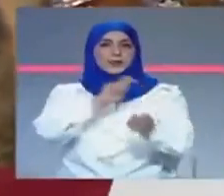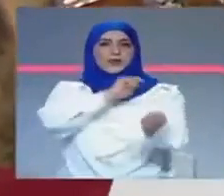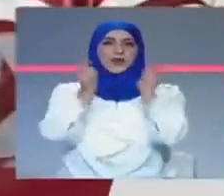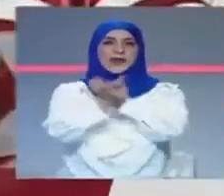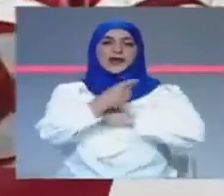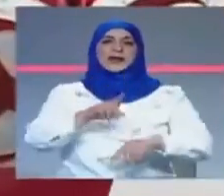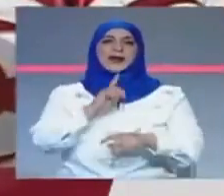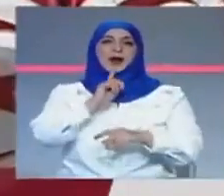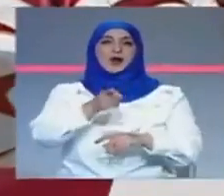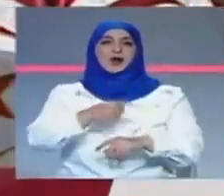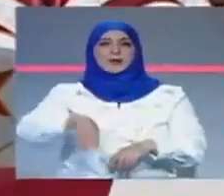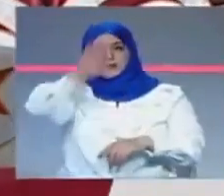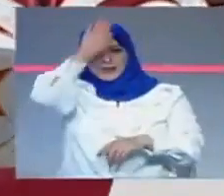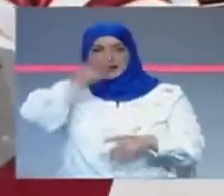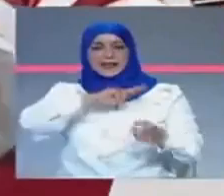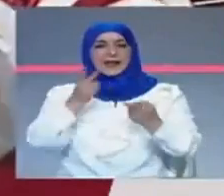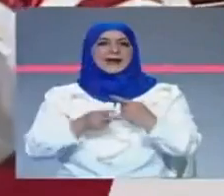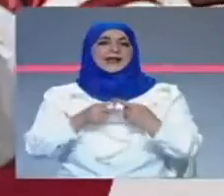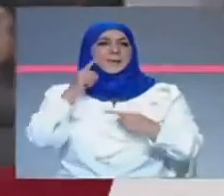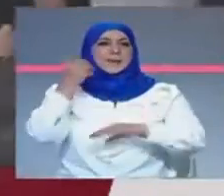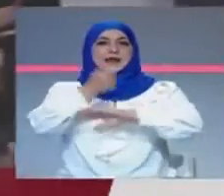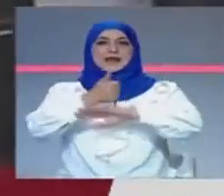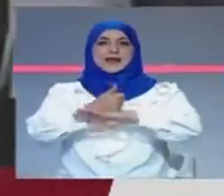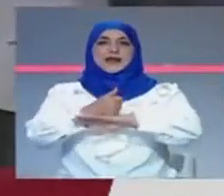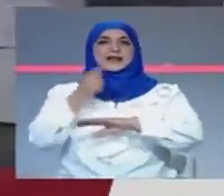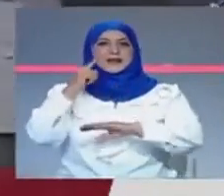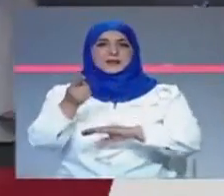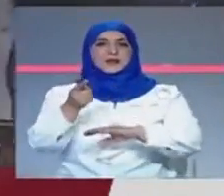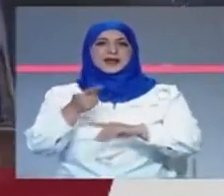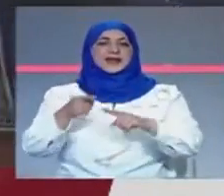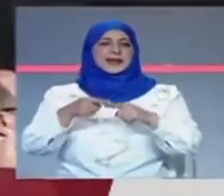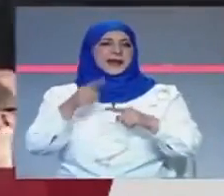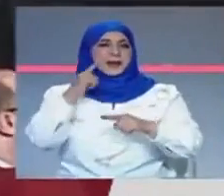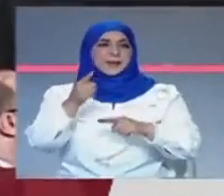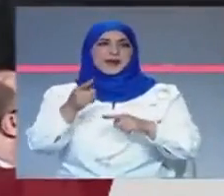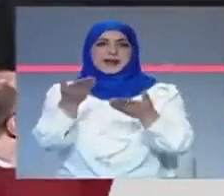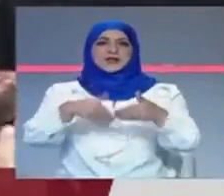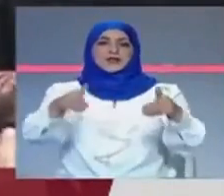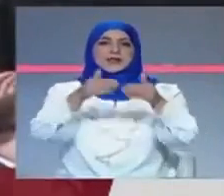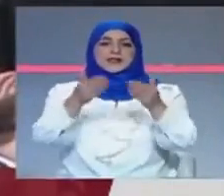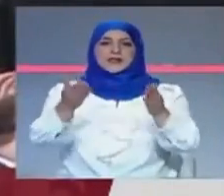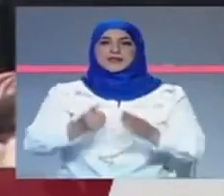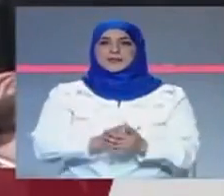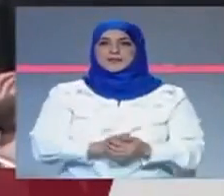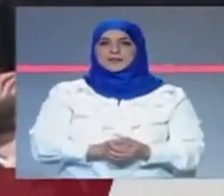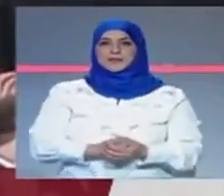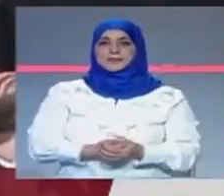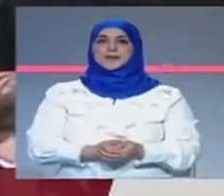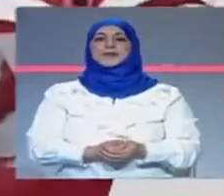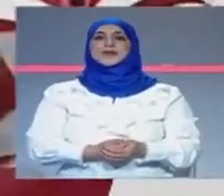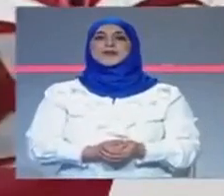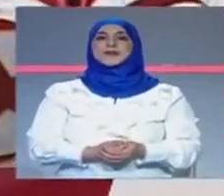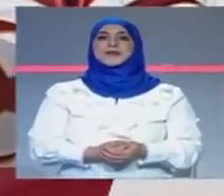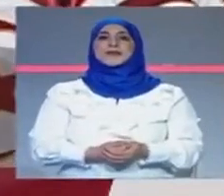الرئاسي الى نظام مختلطه او مجلسي كما يصفه الكثيرون فتره تواصلت عقدا من الزمن